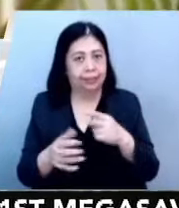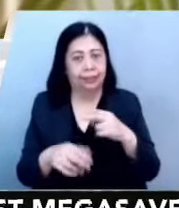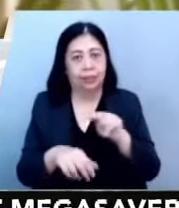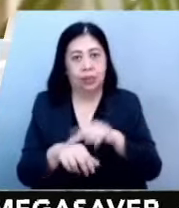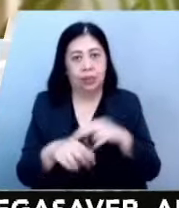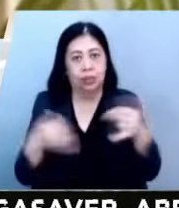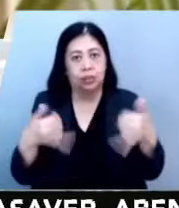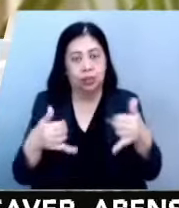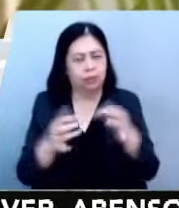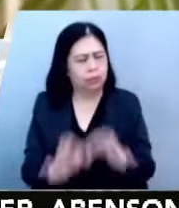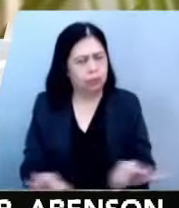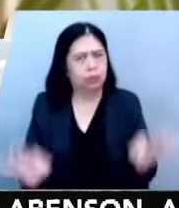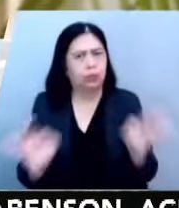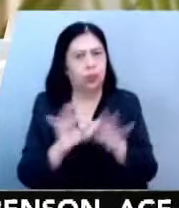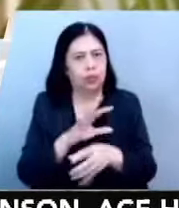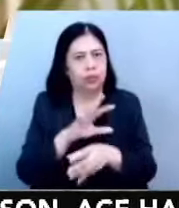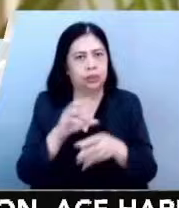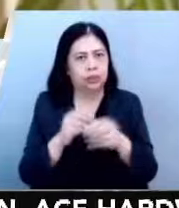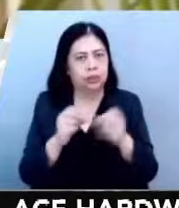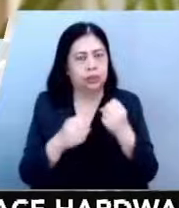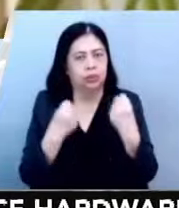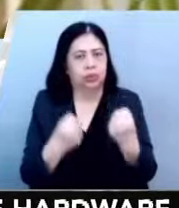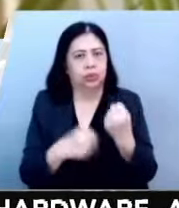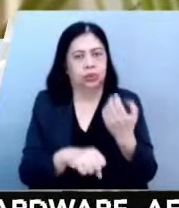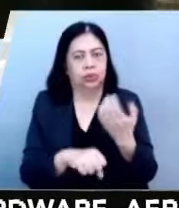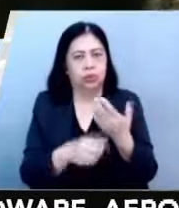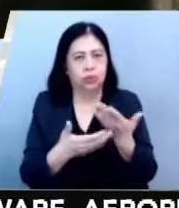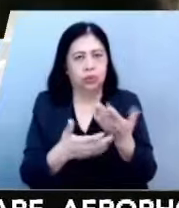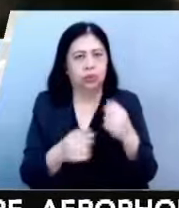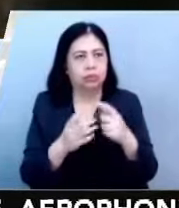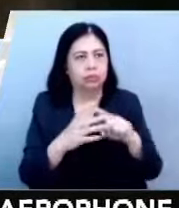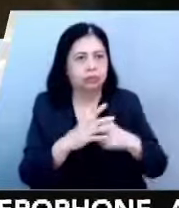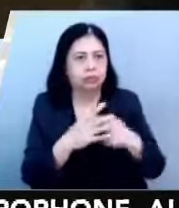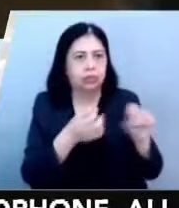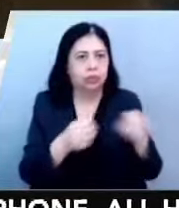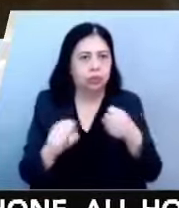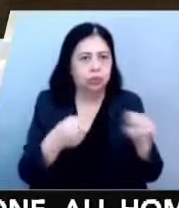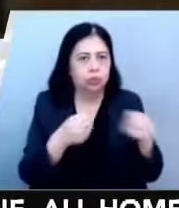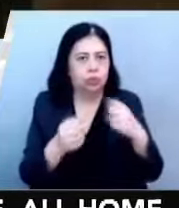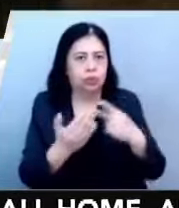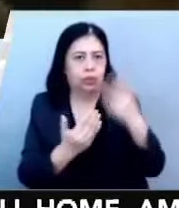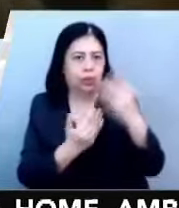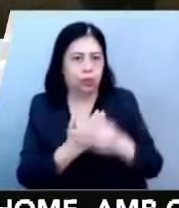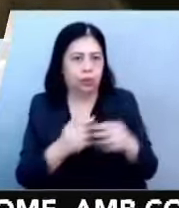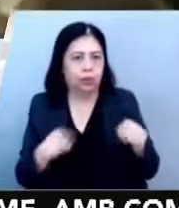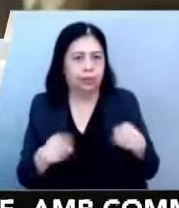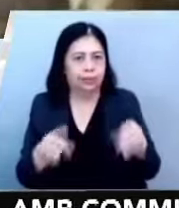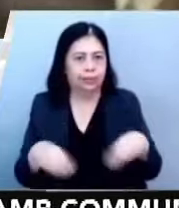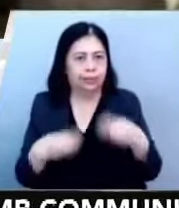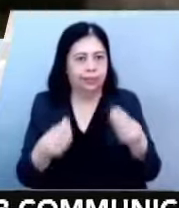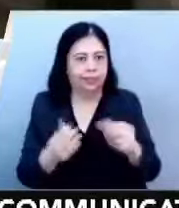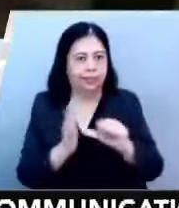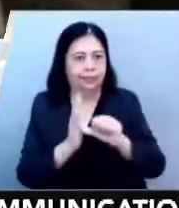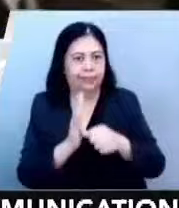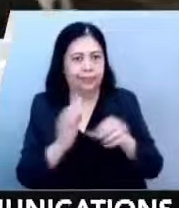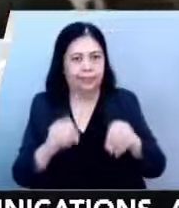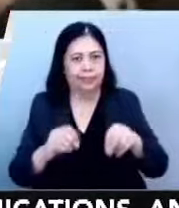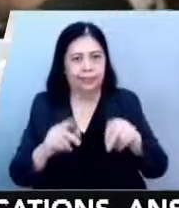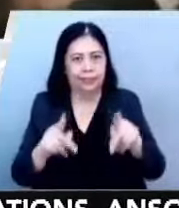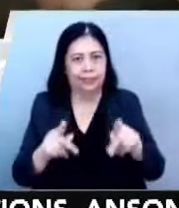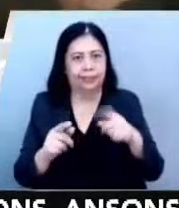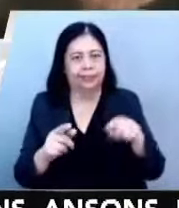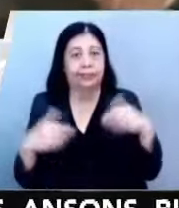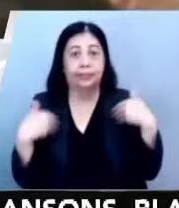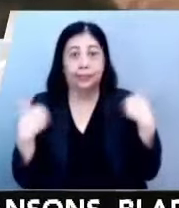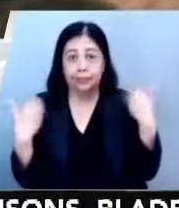importanteng aspeto sa pagpatibay ng grassroots sports program. Dito, binigyan ng oportunidad ang mga kabataan na